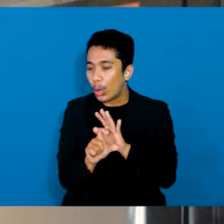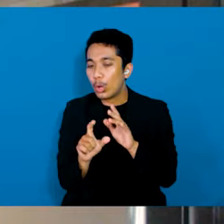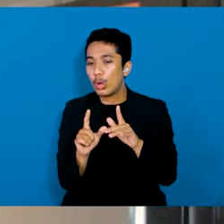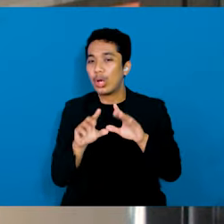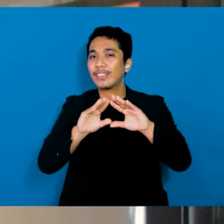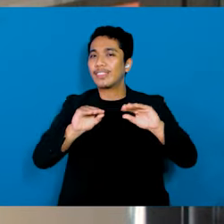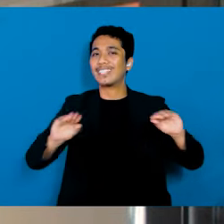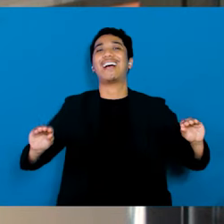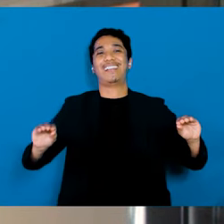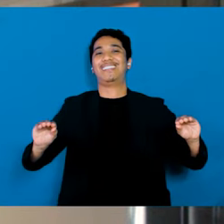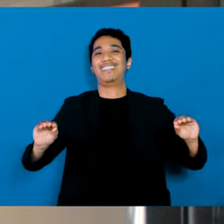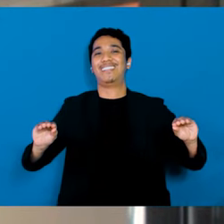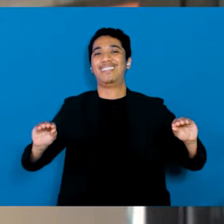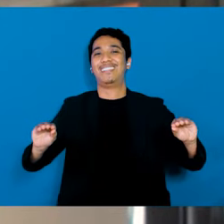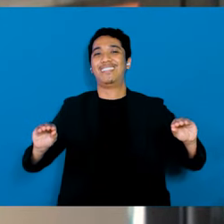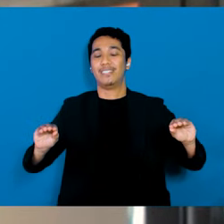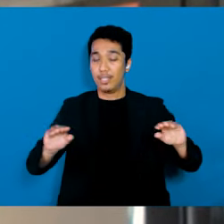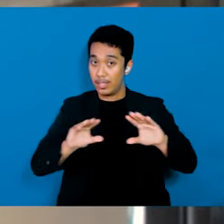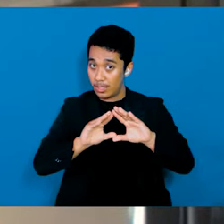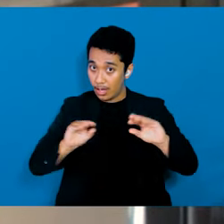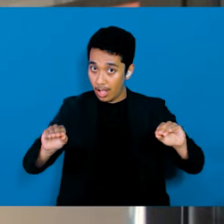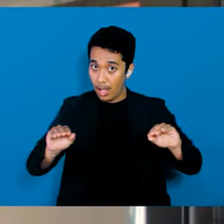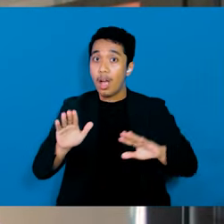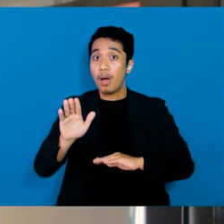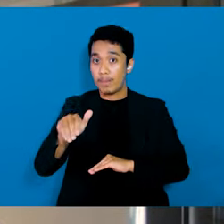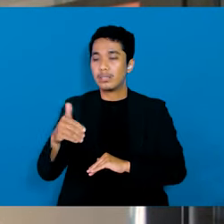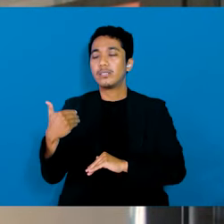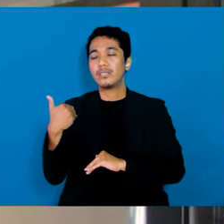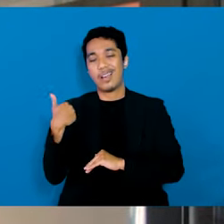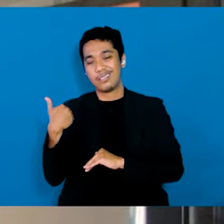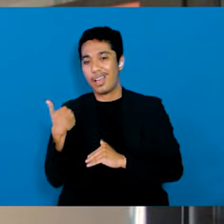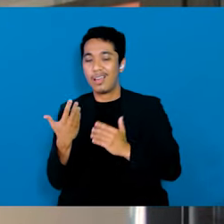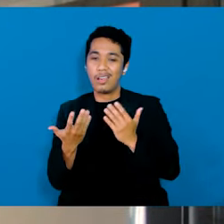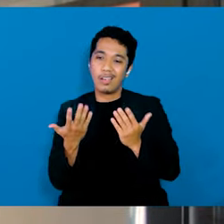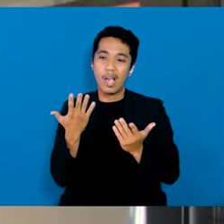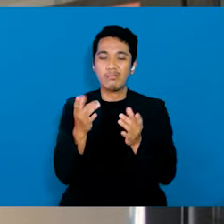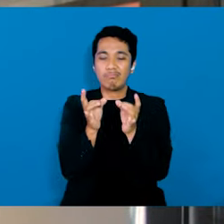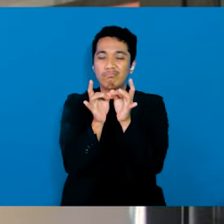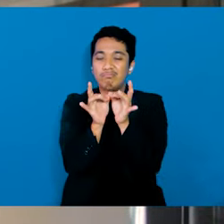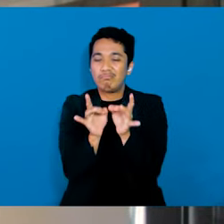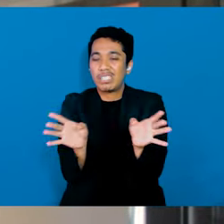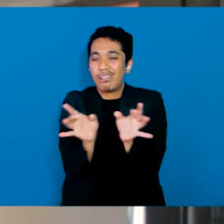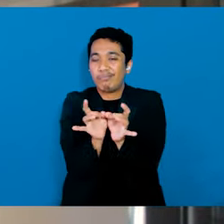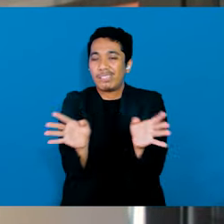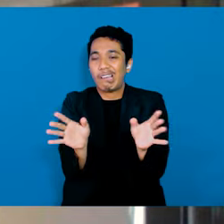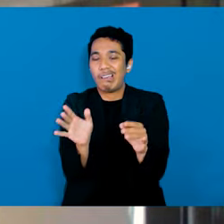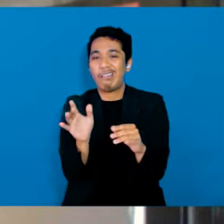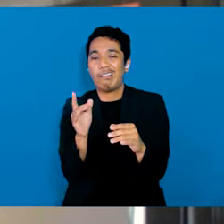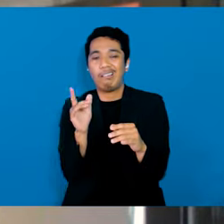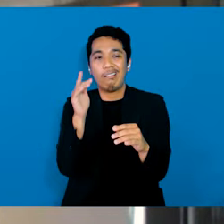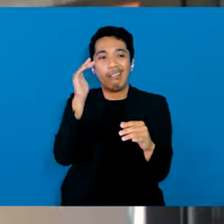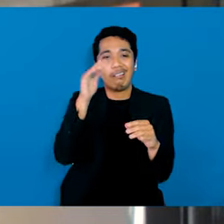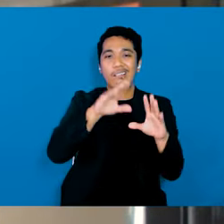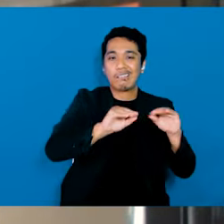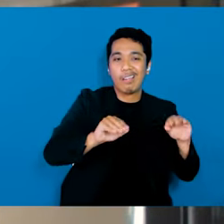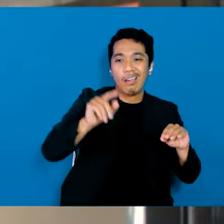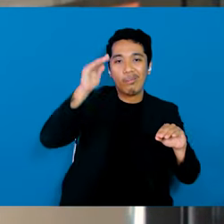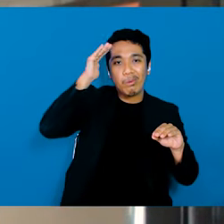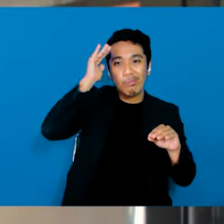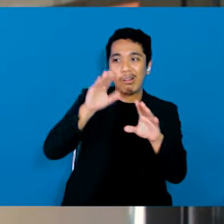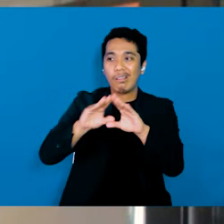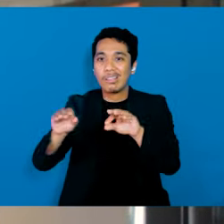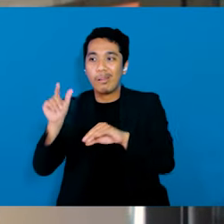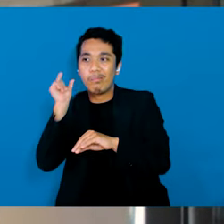tingkat ketenaga kerjaan misalnya, itu masih ada yang pembedaan antara pekerja perempuan dan